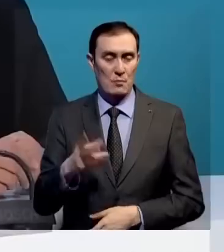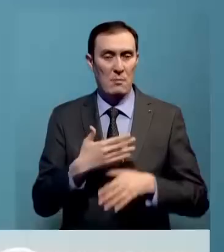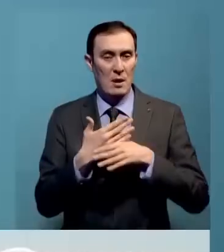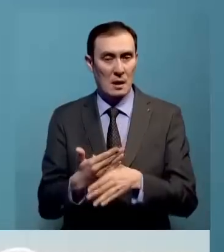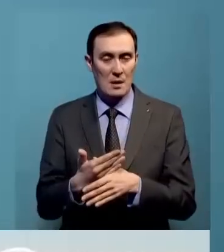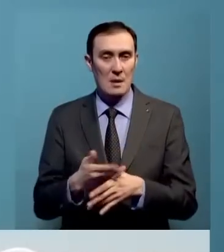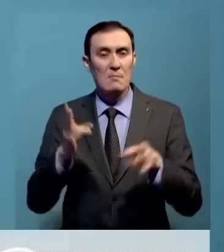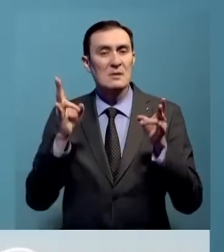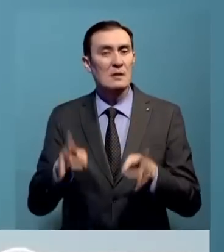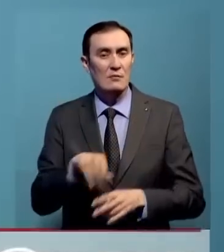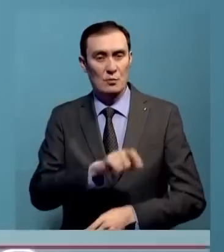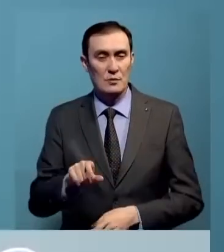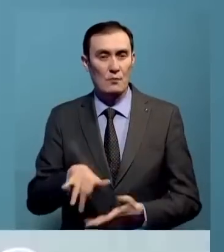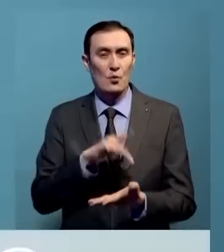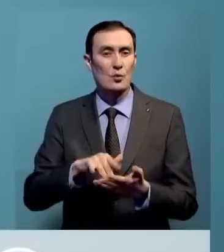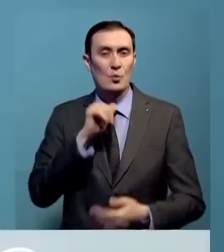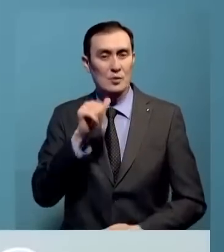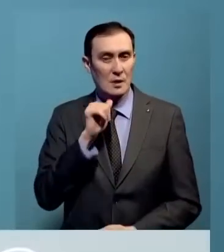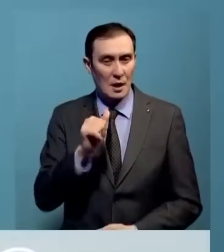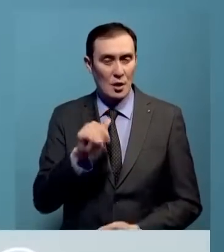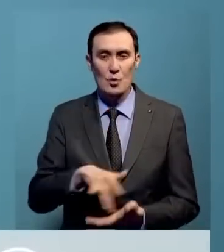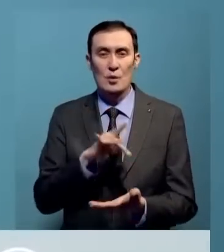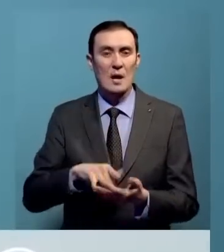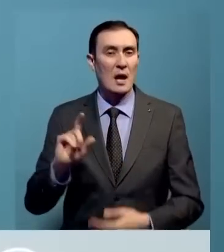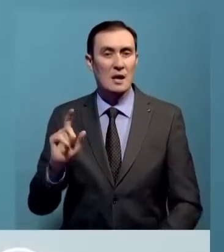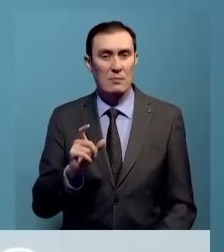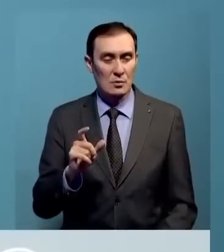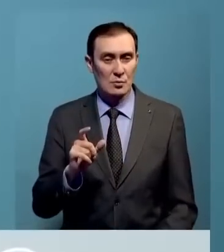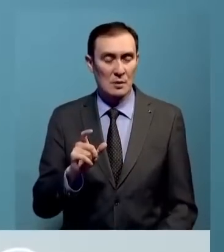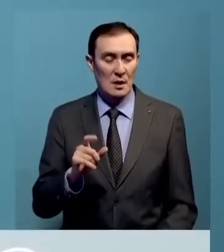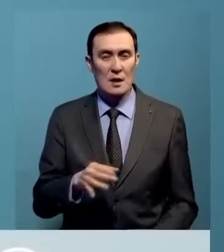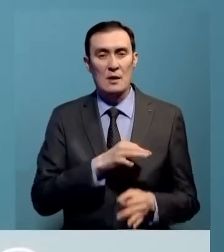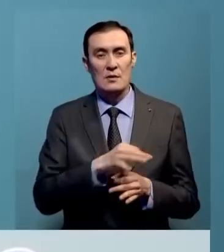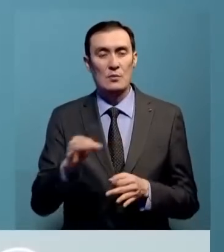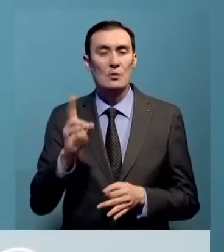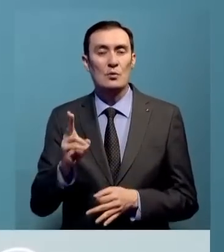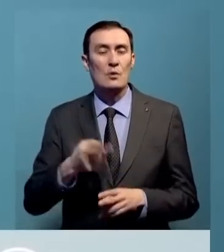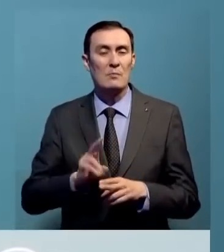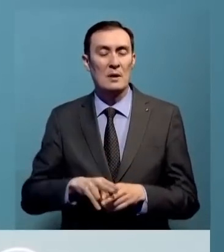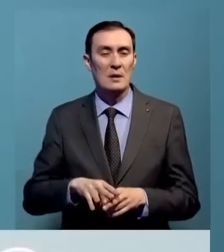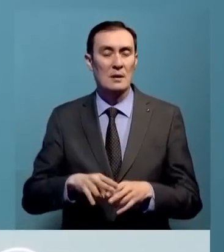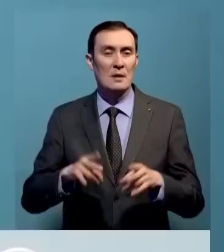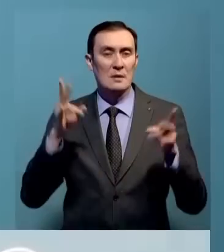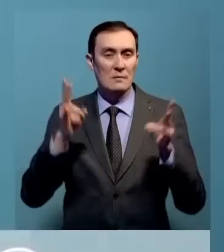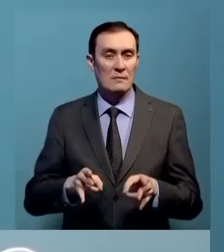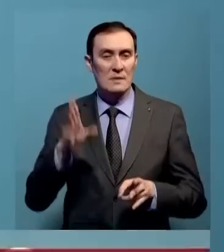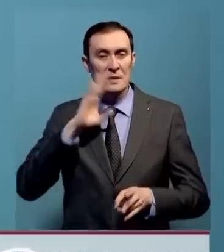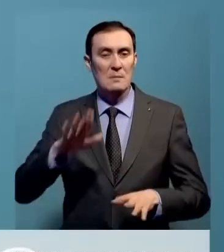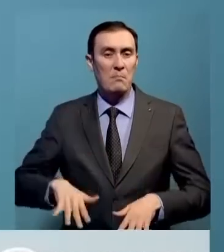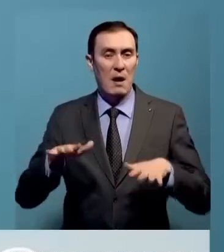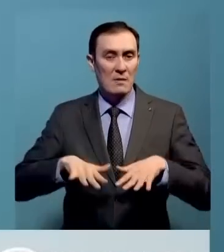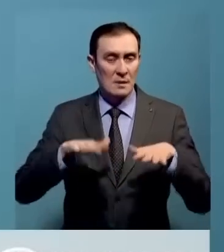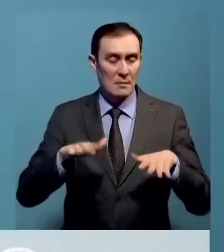помогал пострадавшим жителям Костаная, Екибастуза, регионам, столкнувшимся с паводками,